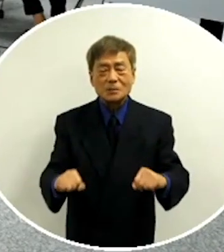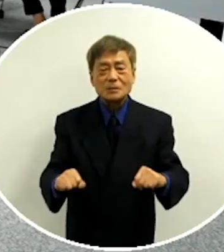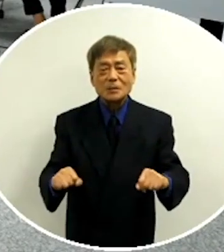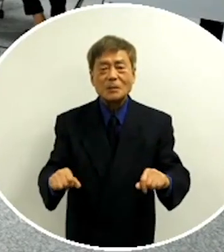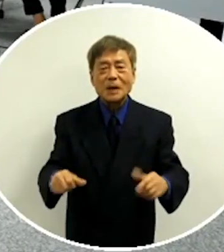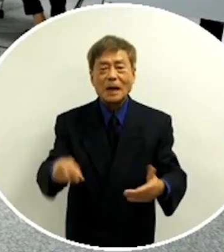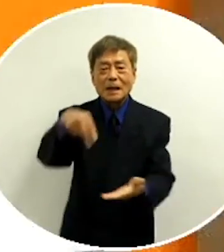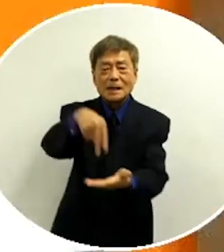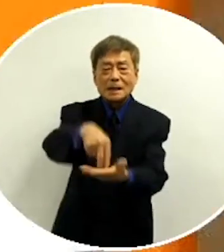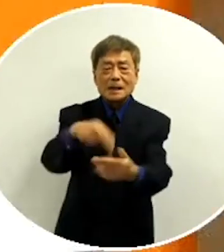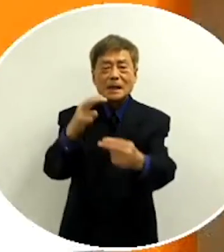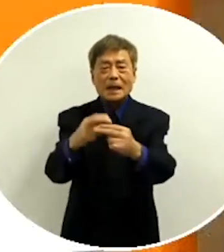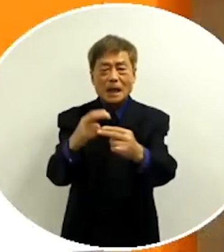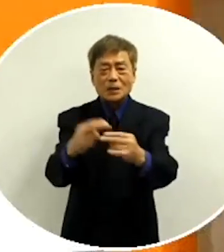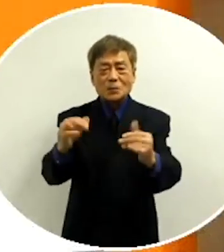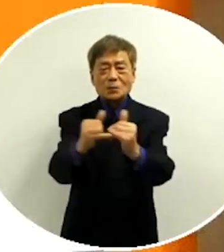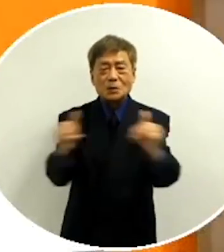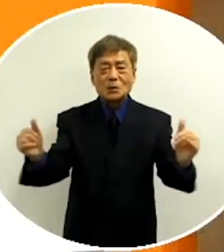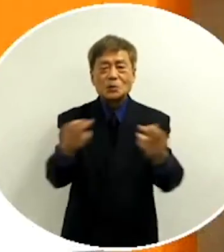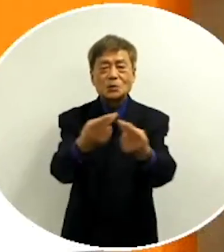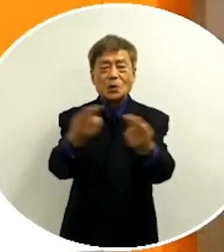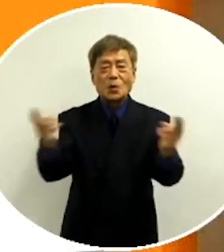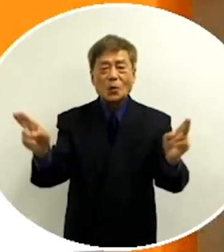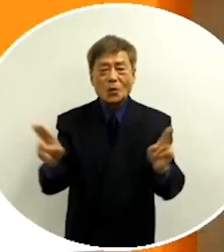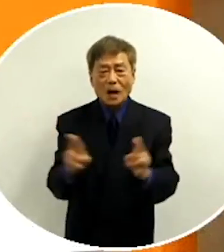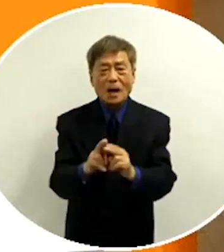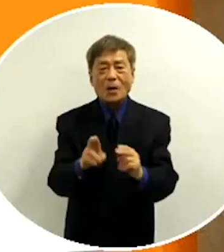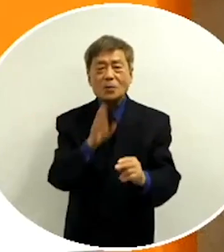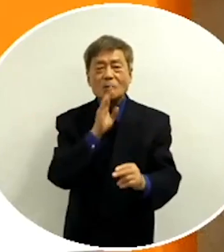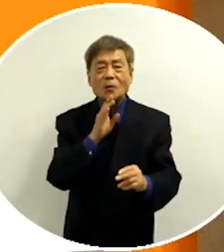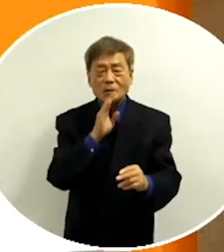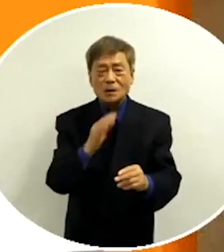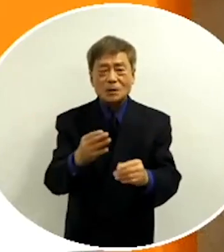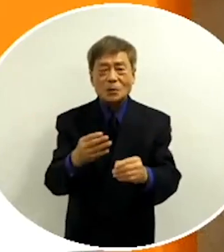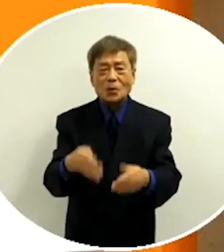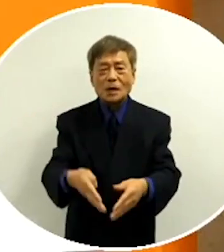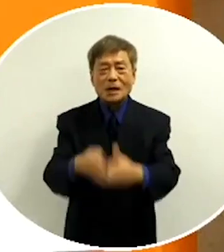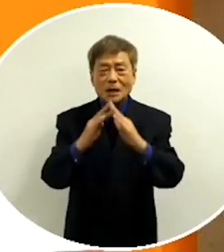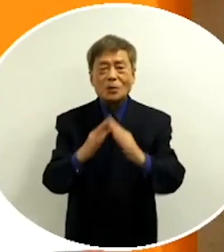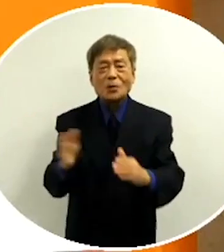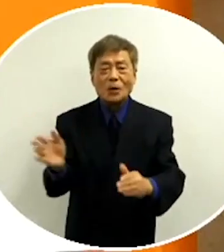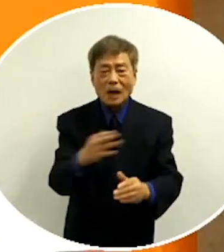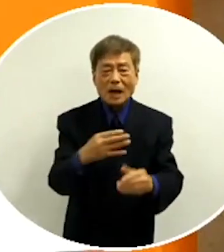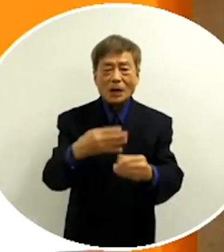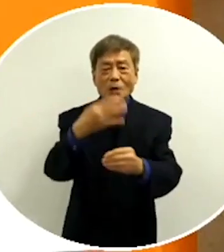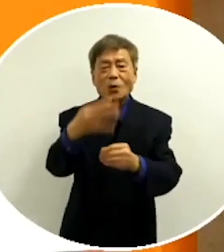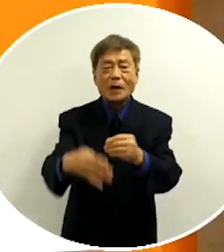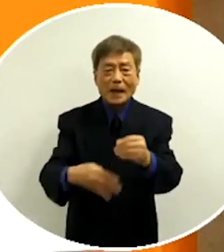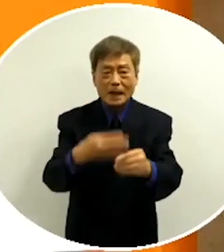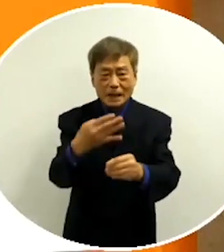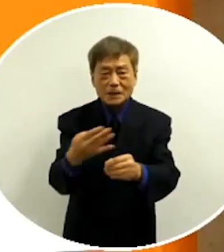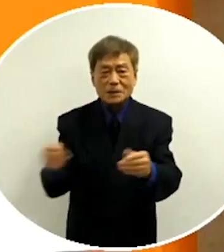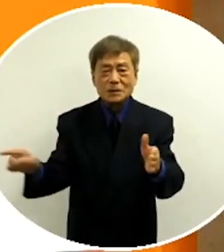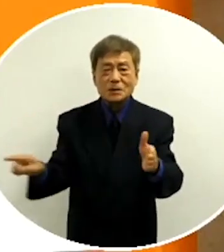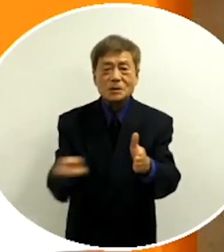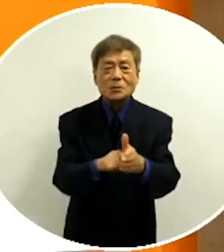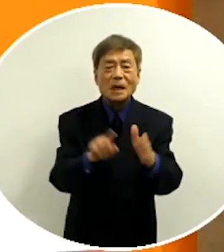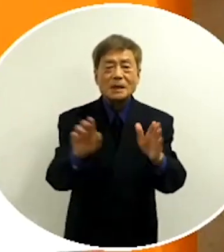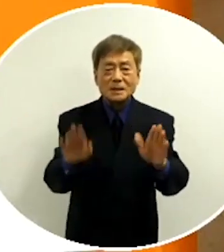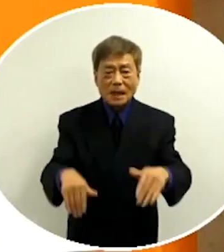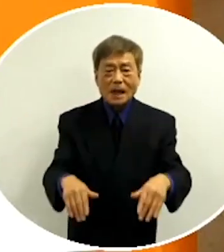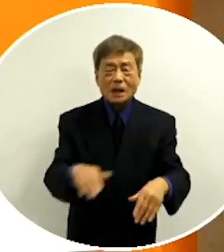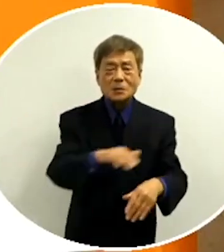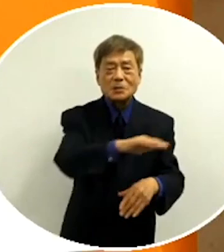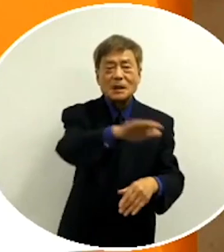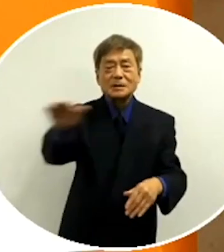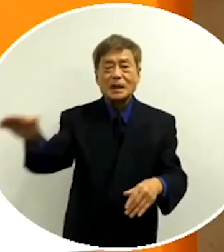民主党を本当に血統から4年いろんな経緯の中で皆様に支えていただいてできた